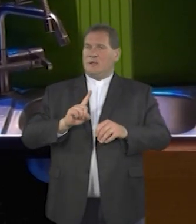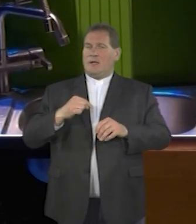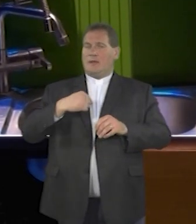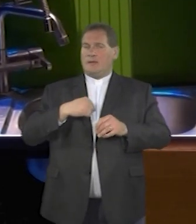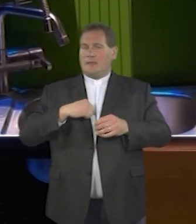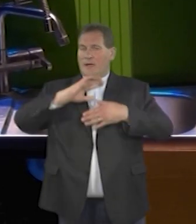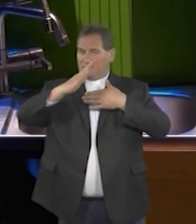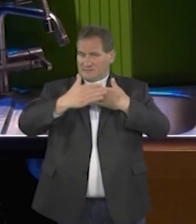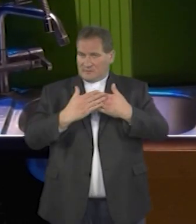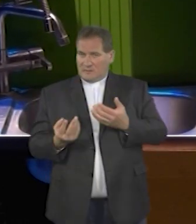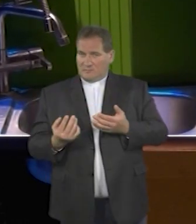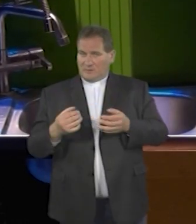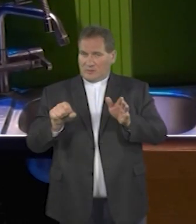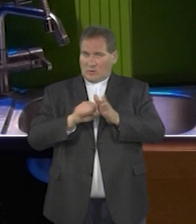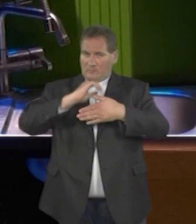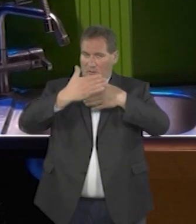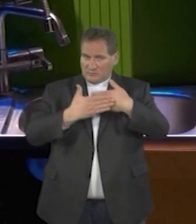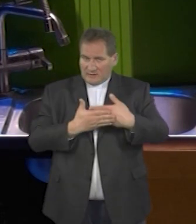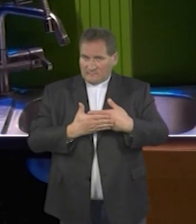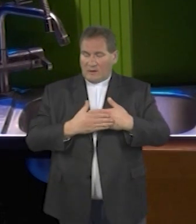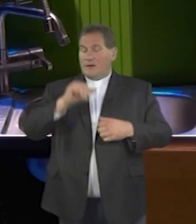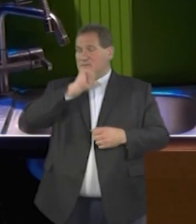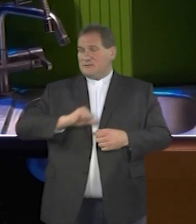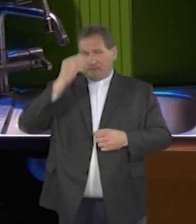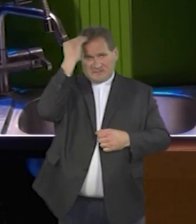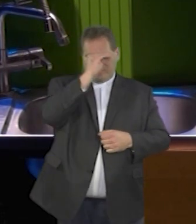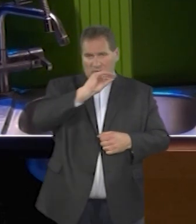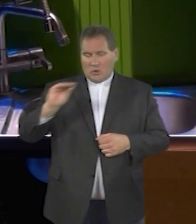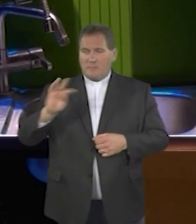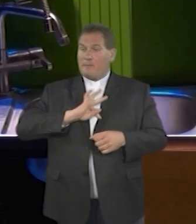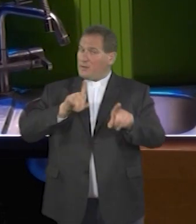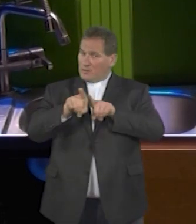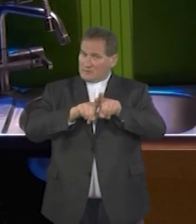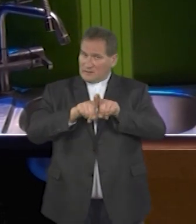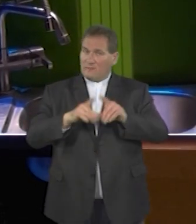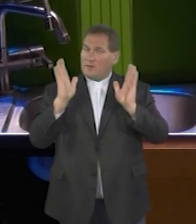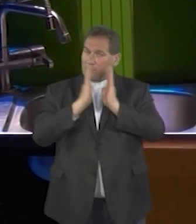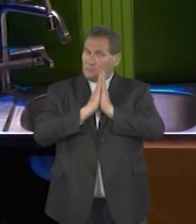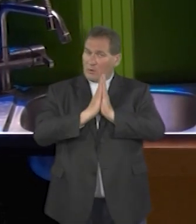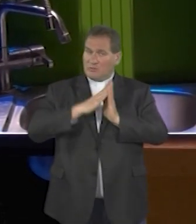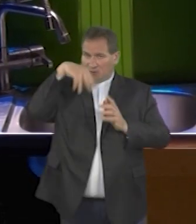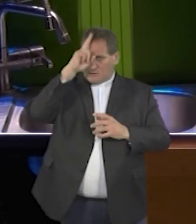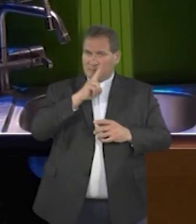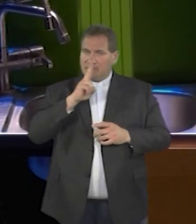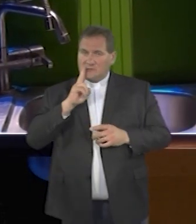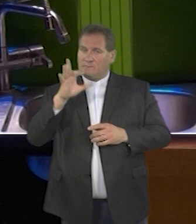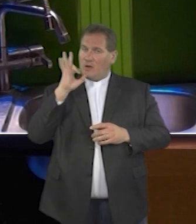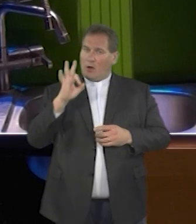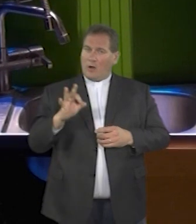małżeństwo, sam pojadę uwiadomić drogie me rodzeństwo i uprosić rodziców o